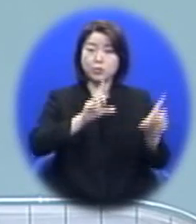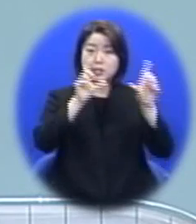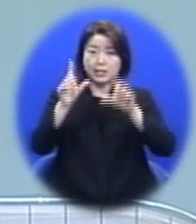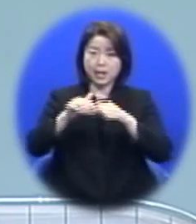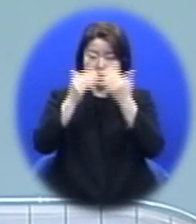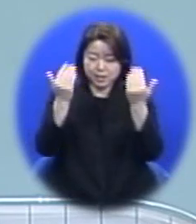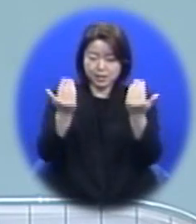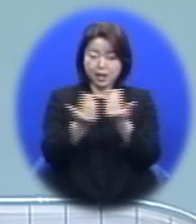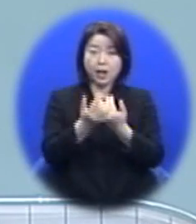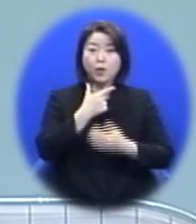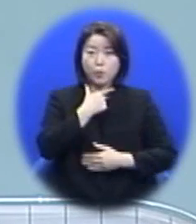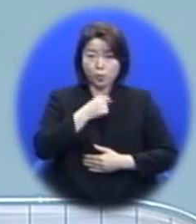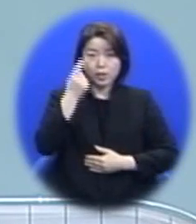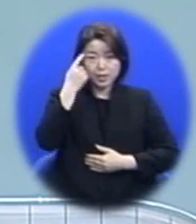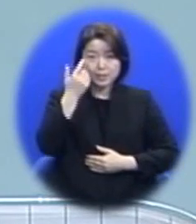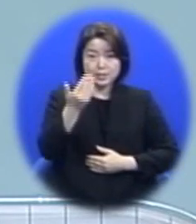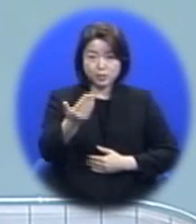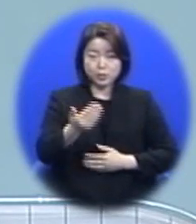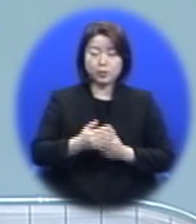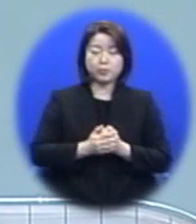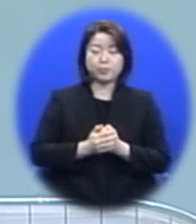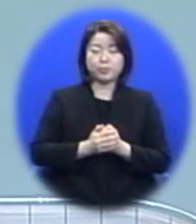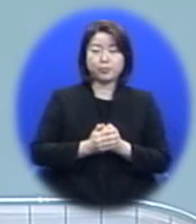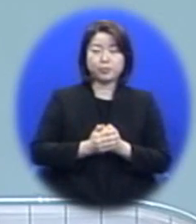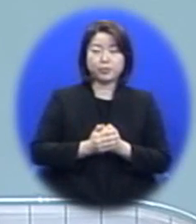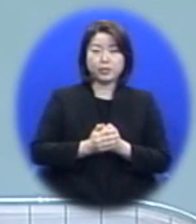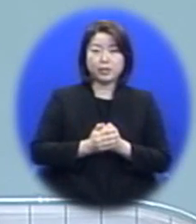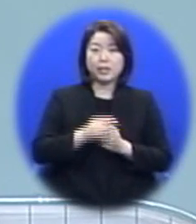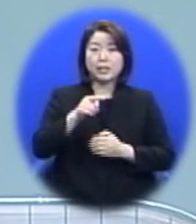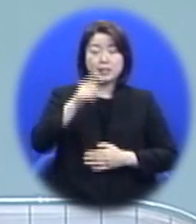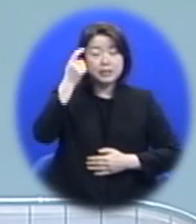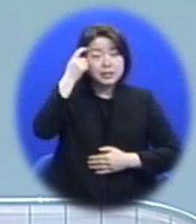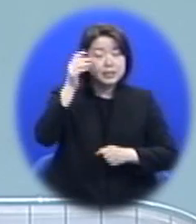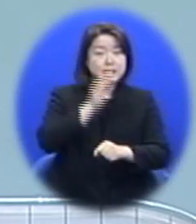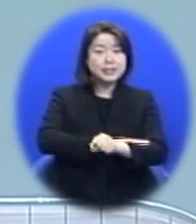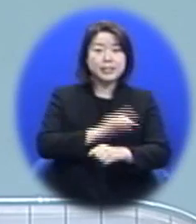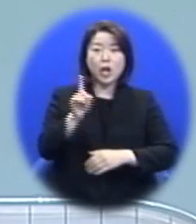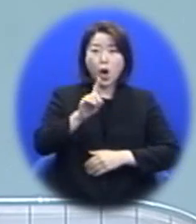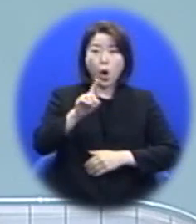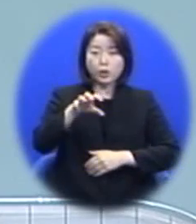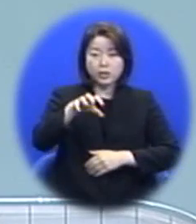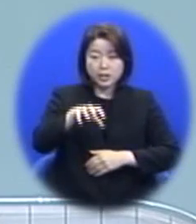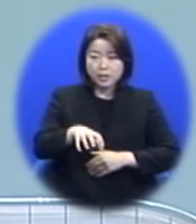원하시죠? 그러면 그 지혜를 어디서 얻어야 할까요?